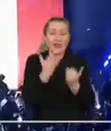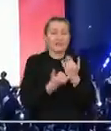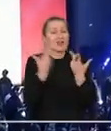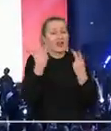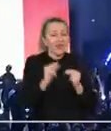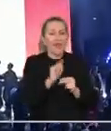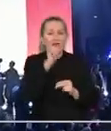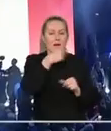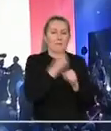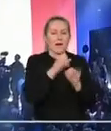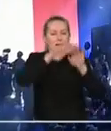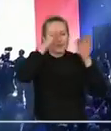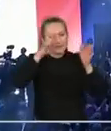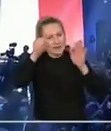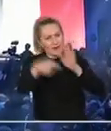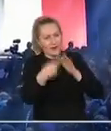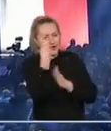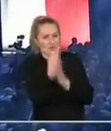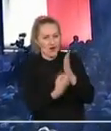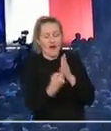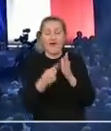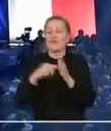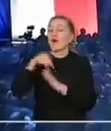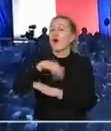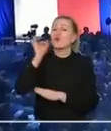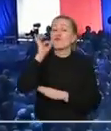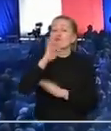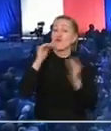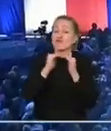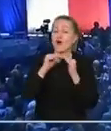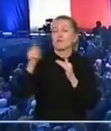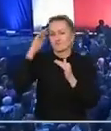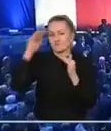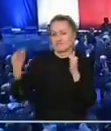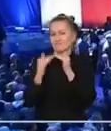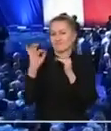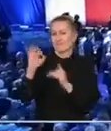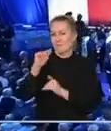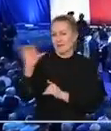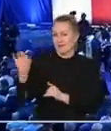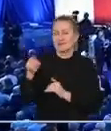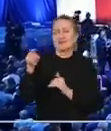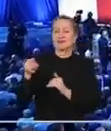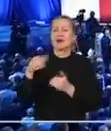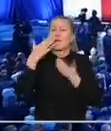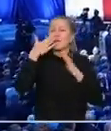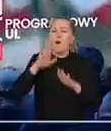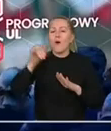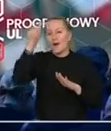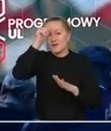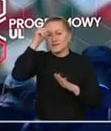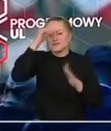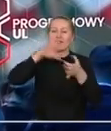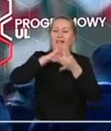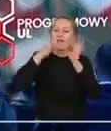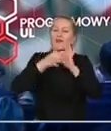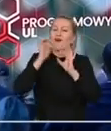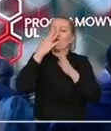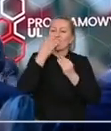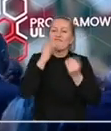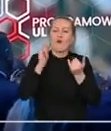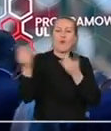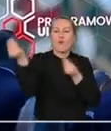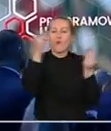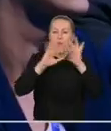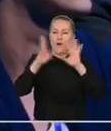ulu. Do rzeczywistości ULA nawiązało Prawo i Sprawiedliwość. Dobrych zmian. To nie tylko graficzna stylistyka konwencji